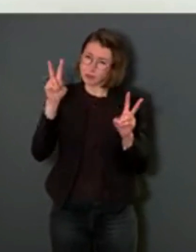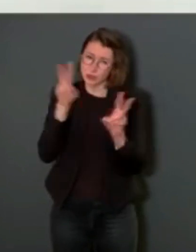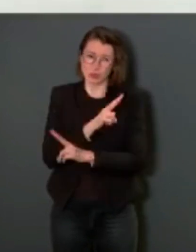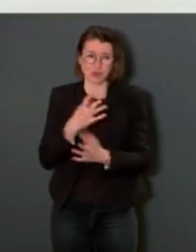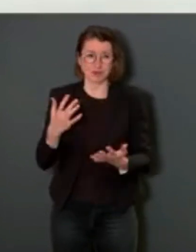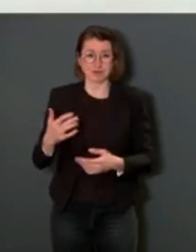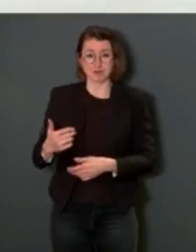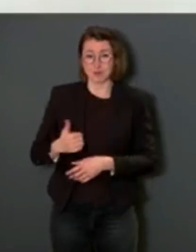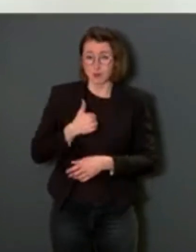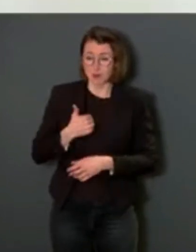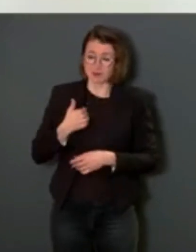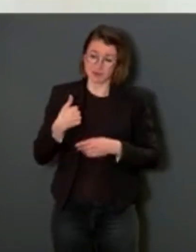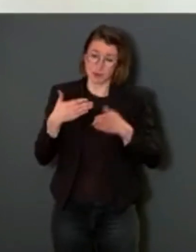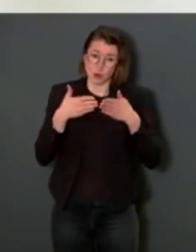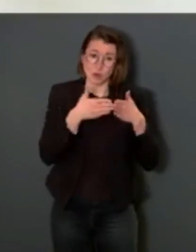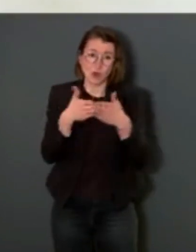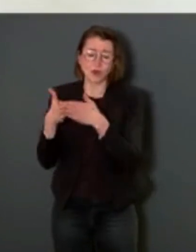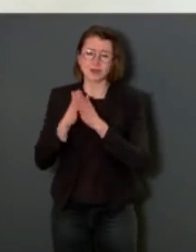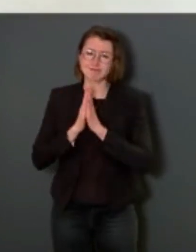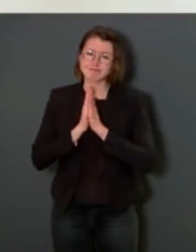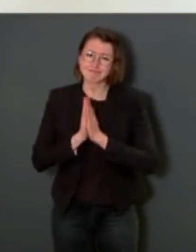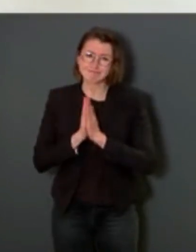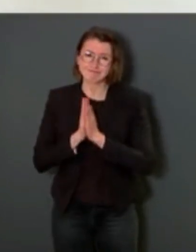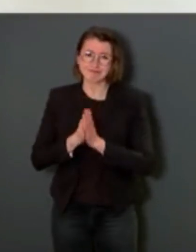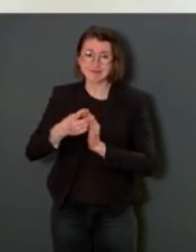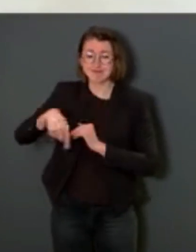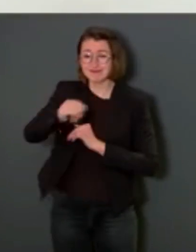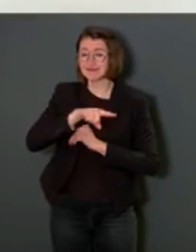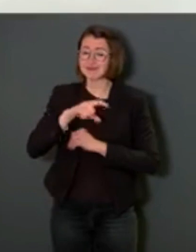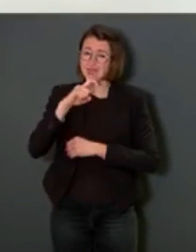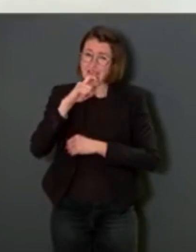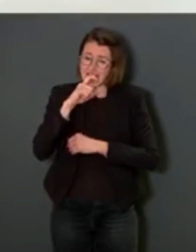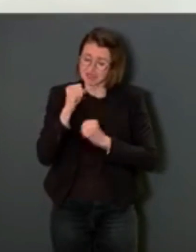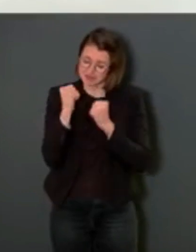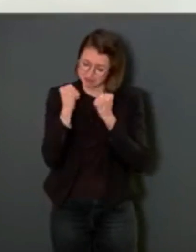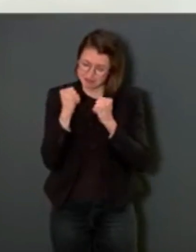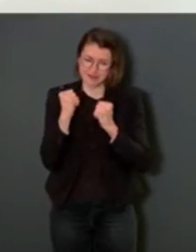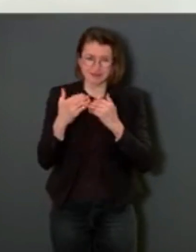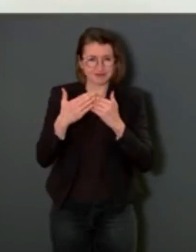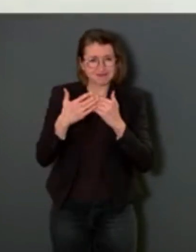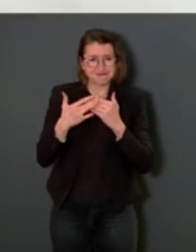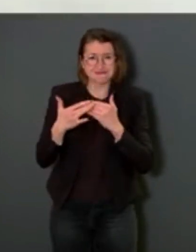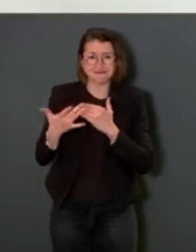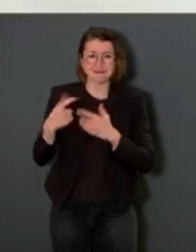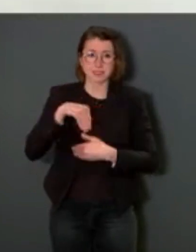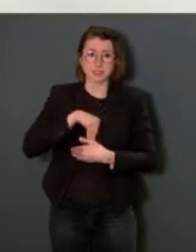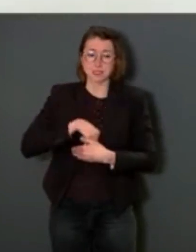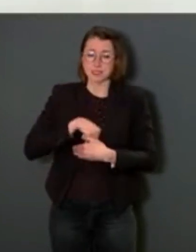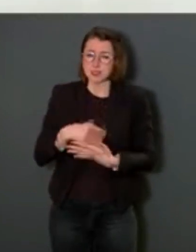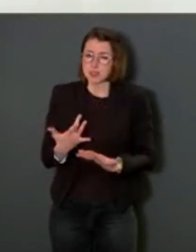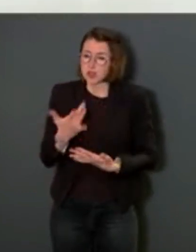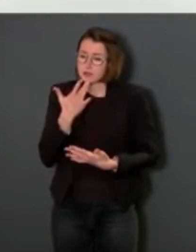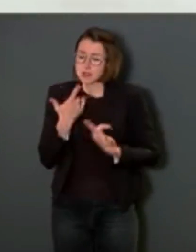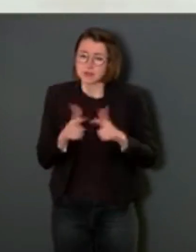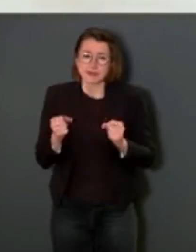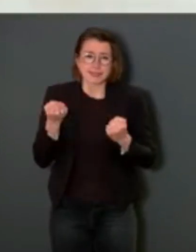d'être très, très prudents. Je sais qu'on est tous tentés à prendre notre liberté, mais le fait